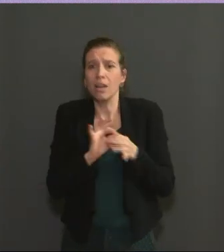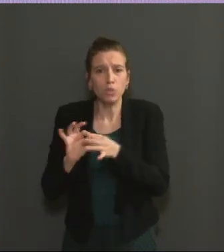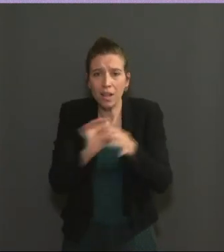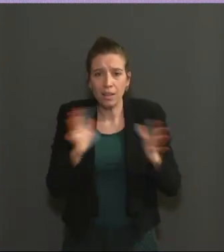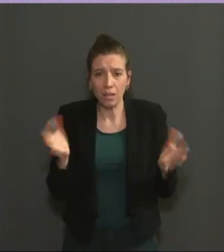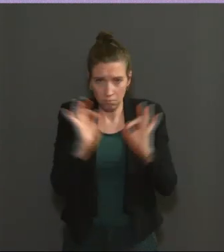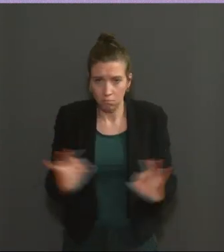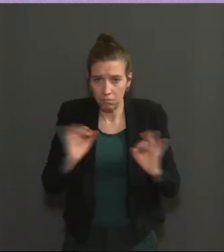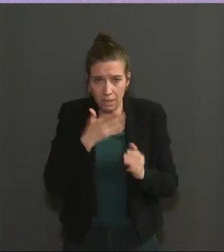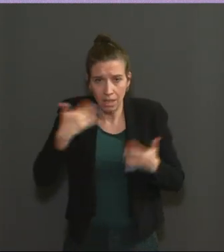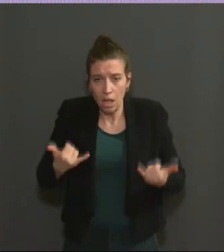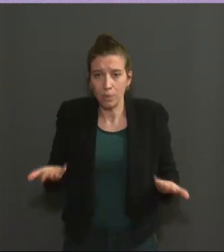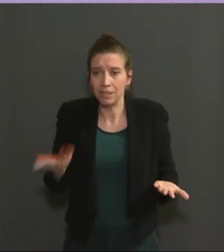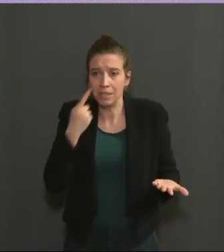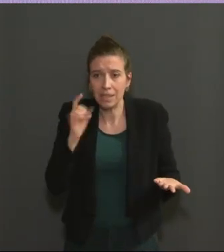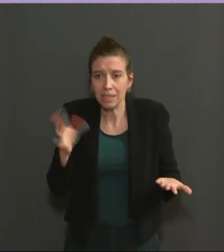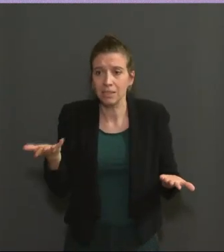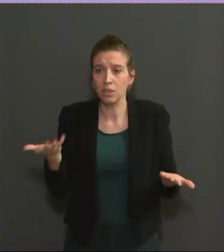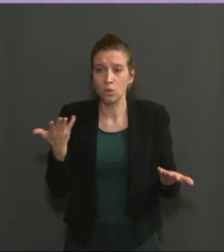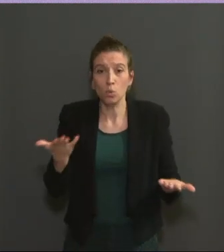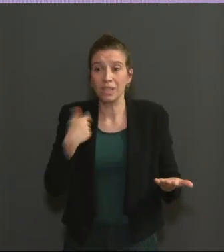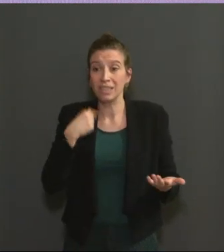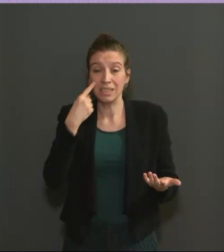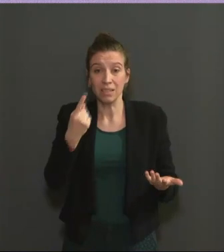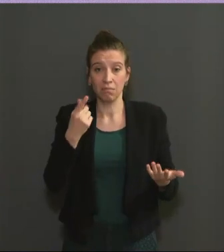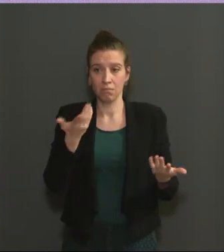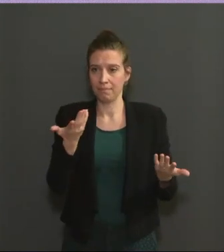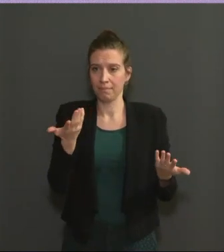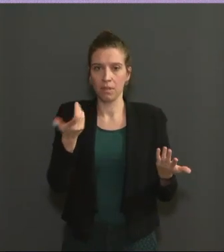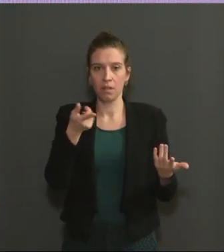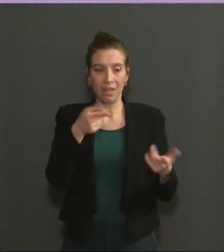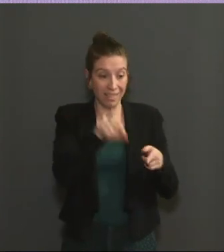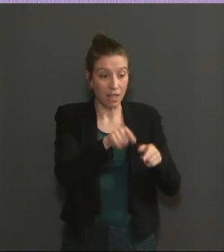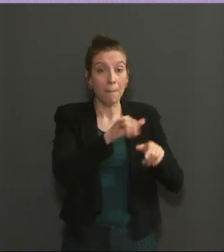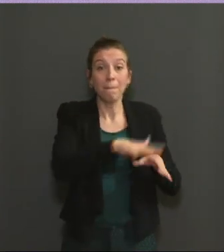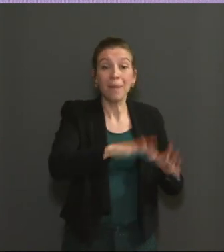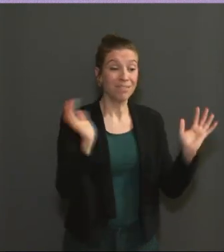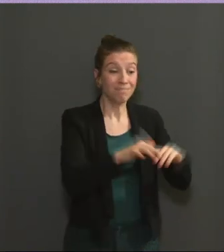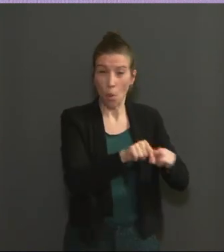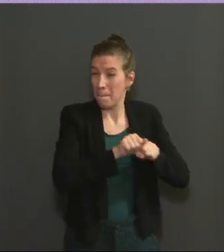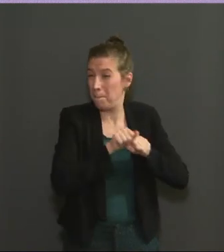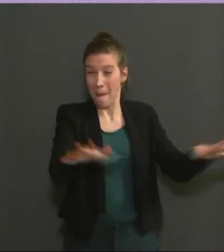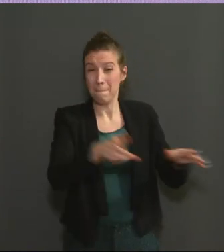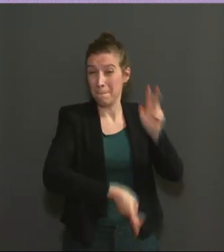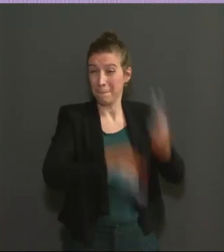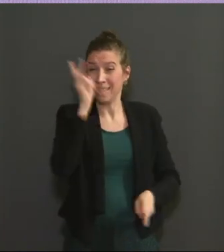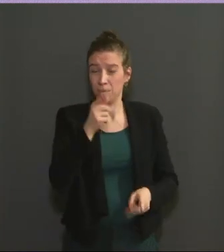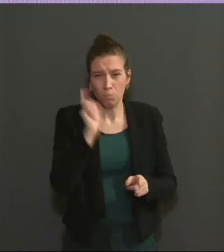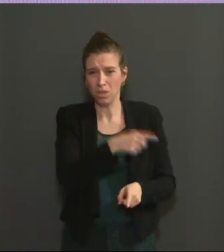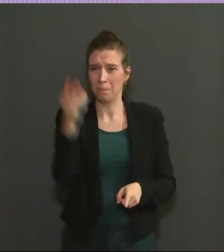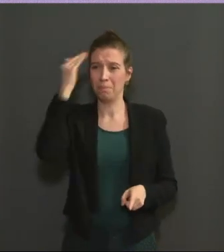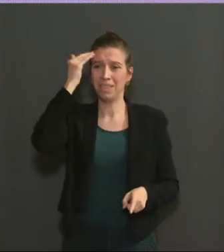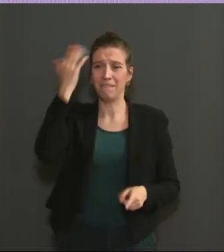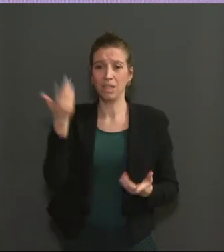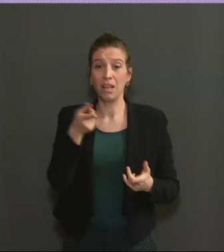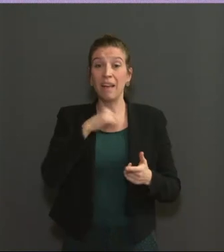bijenkomsten potentiele klust kunnen zijn het niet respteren van de regels door enkele heeft dan ook verstreendeevolgen